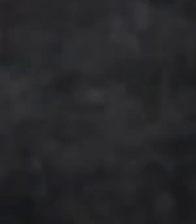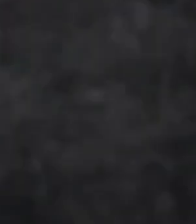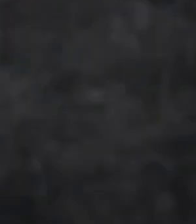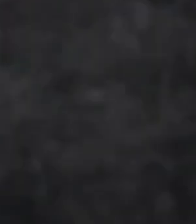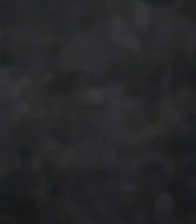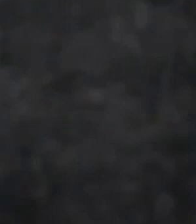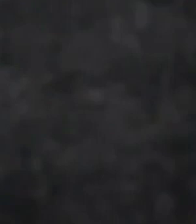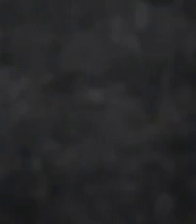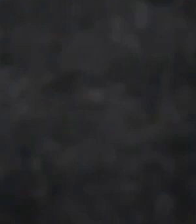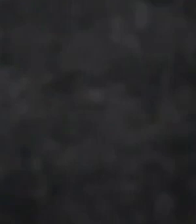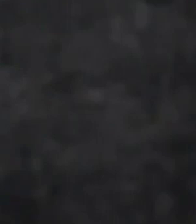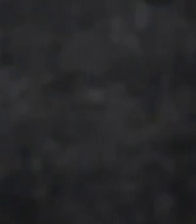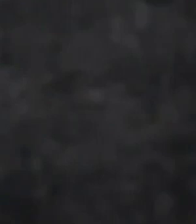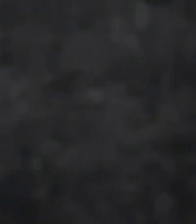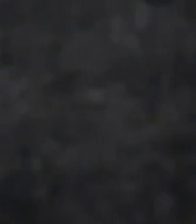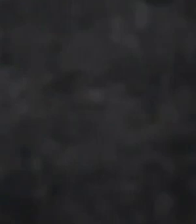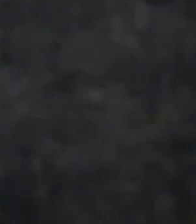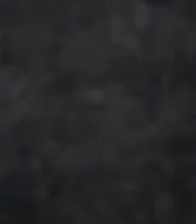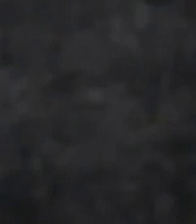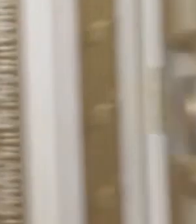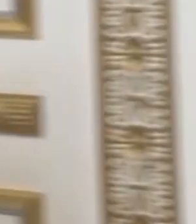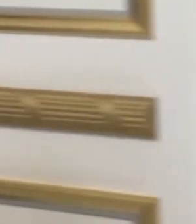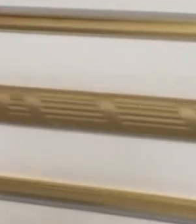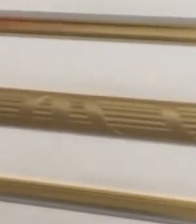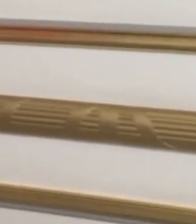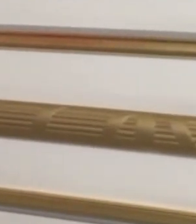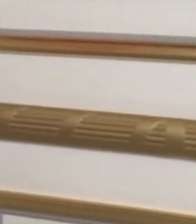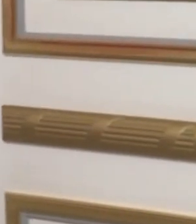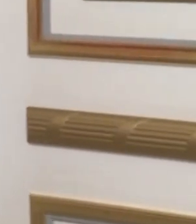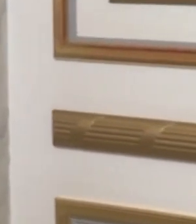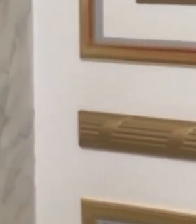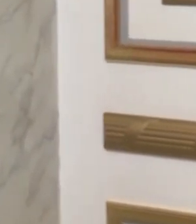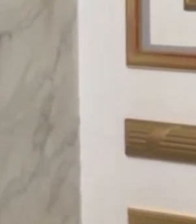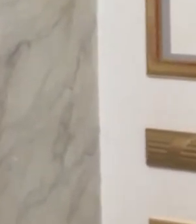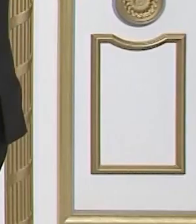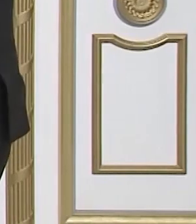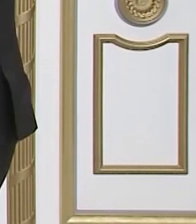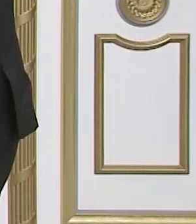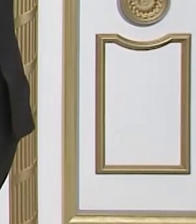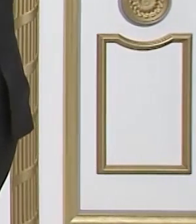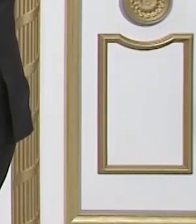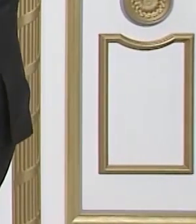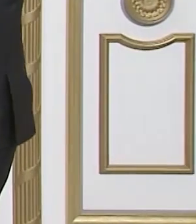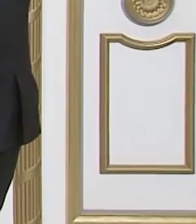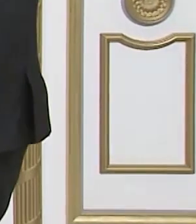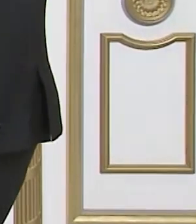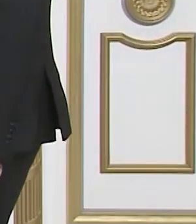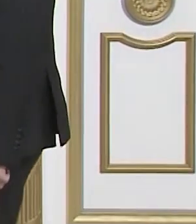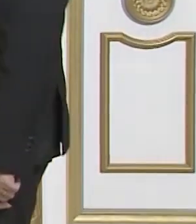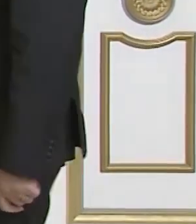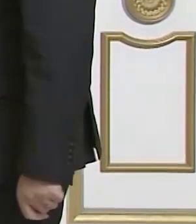Hello, I'm Richard Moore. Երևանում Փաշինյանը ընդունել է Էրդողանի աջակցին ու ընկերոջը թուրքերեն թվիտների ու թուրքական